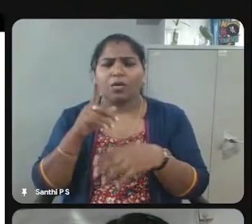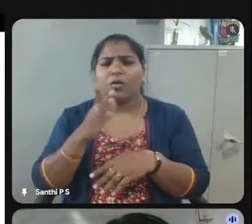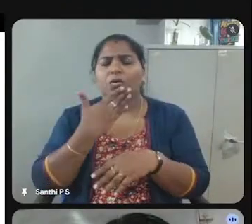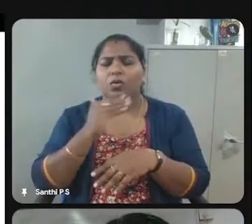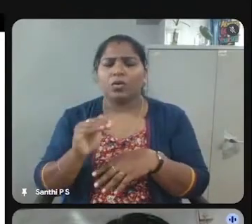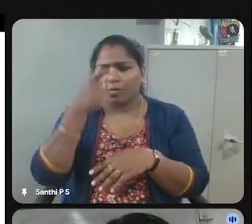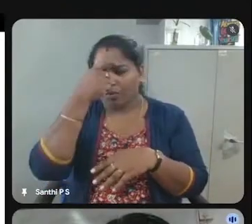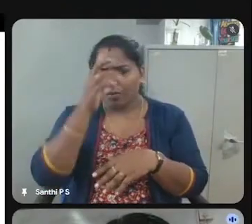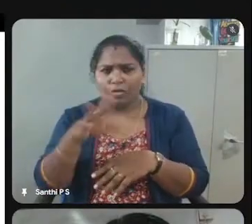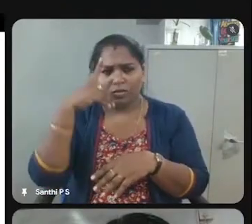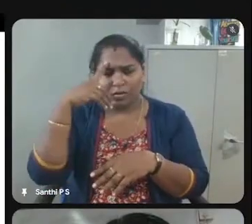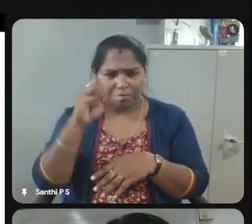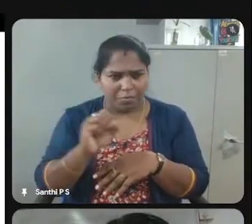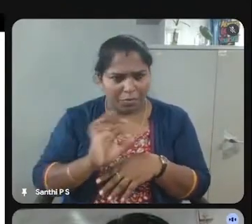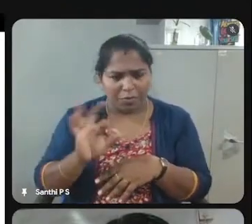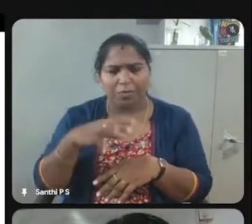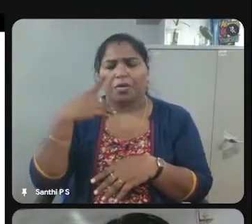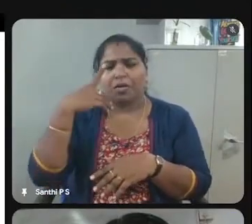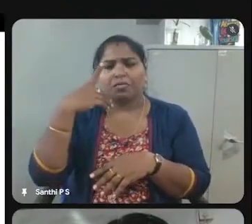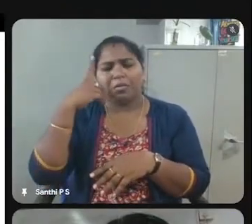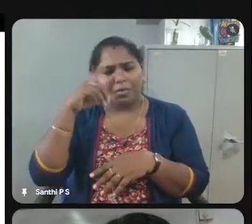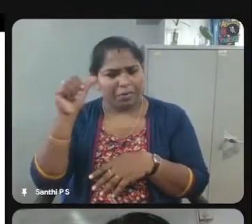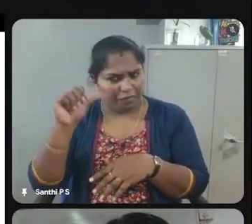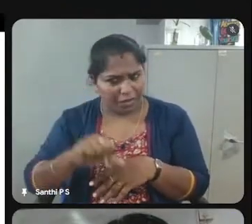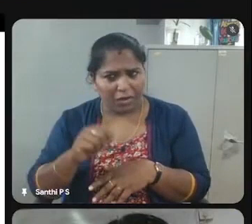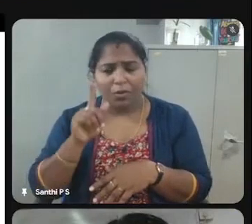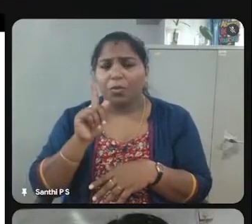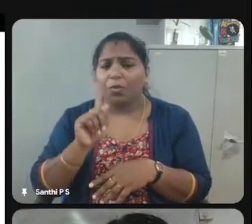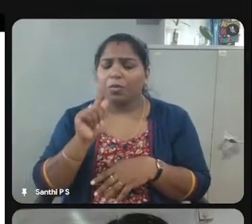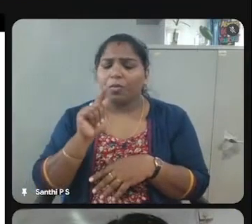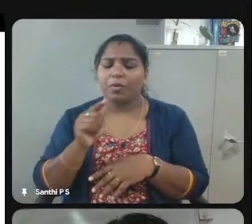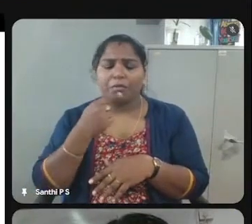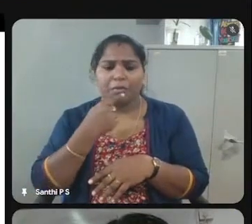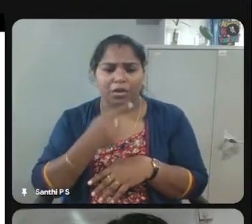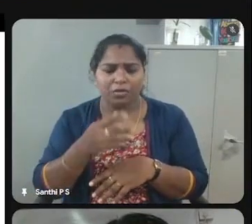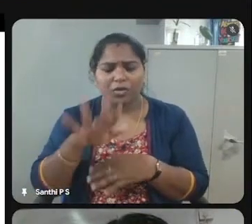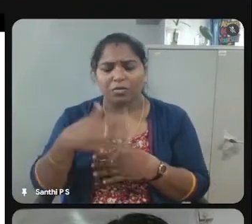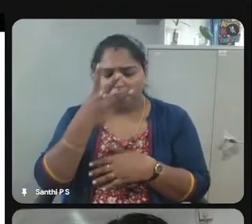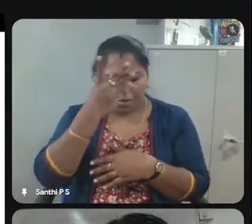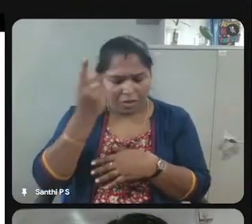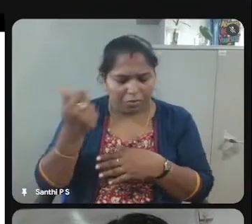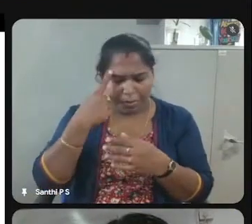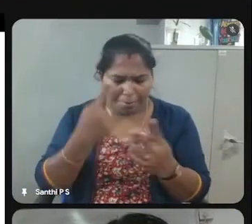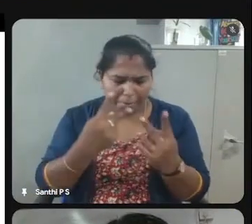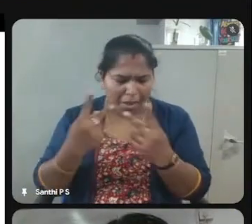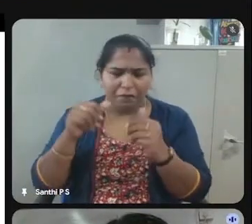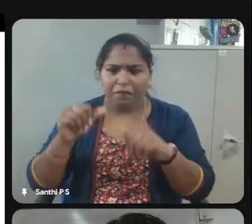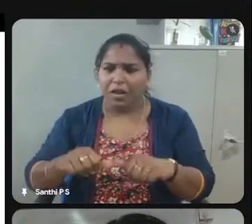ഈ ഓർക്കുന്നില്ല, പഠിച്ചിട്ട് ഓർമ്മ കിട്ടുന്നില്ല, അല്ല ഒരു കാര്യം പറഞ്ഞിട്ട് പിന്നെ അത് റികളക്ട് ചെയ്യാൻ പറ്റുന്നില്ല, അങ്ങനെയുള്ള